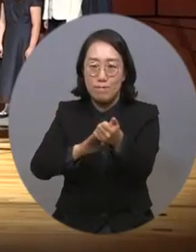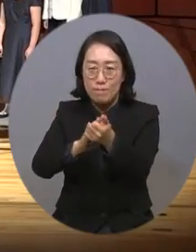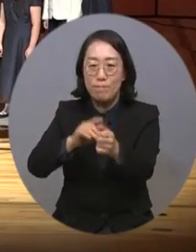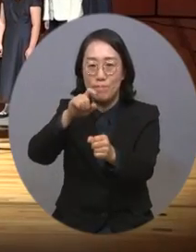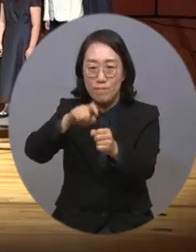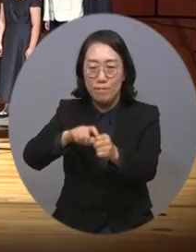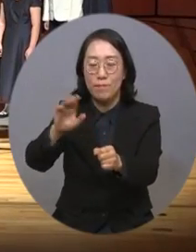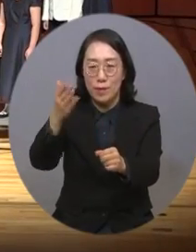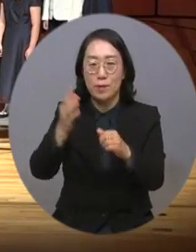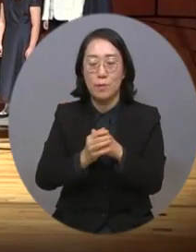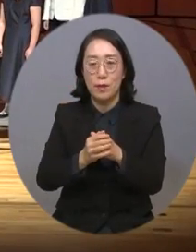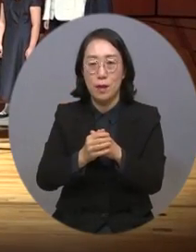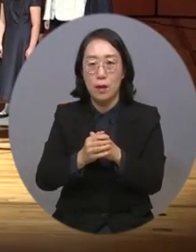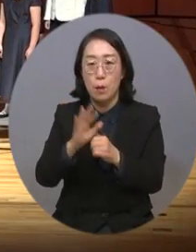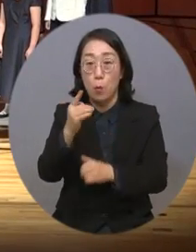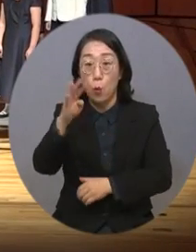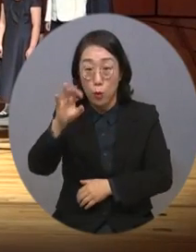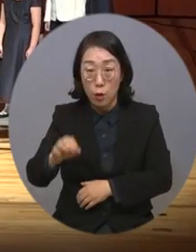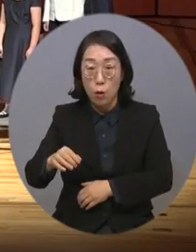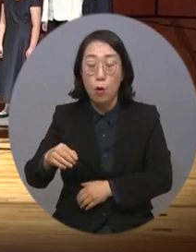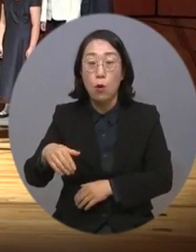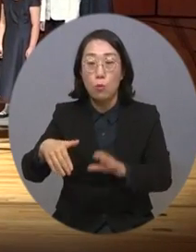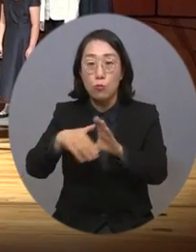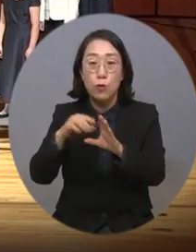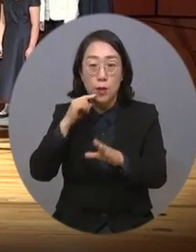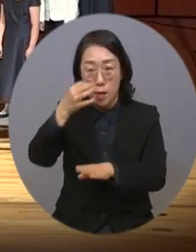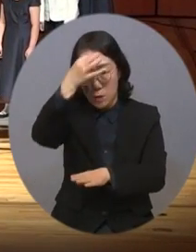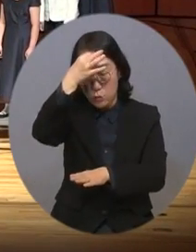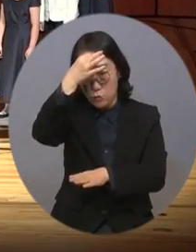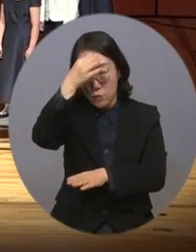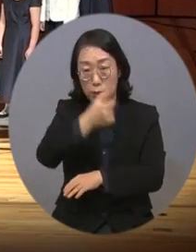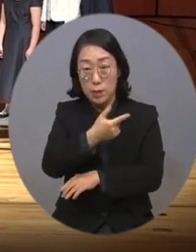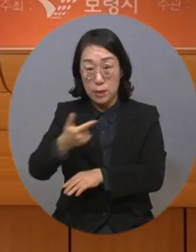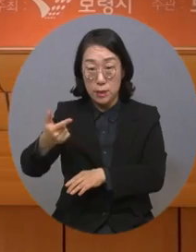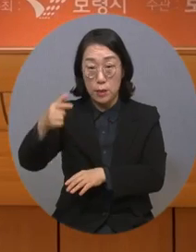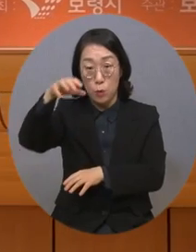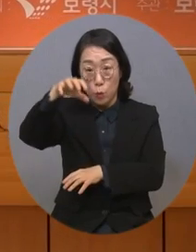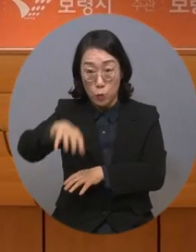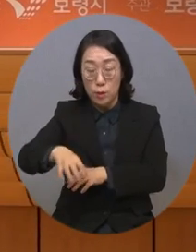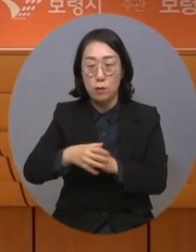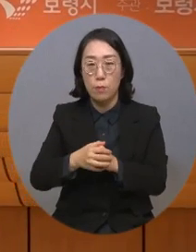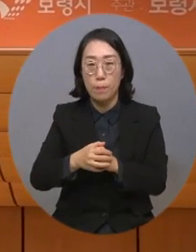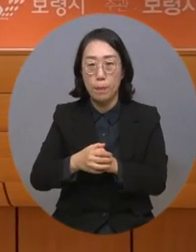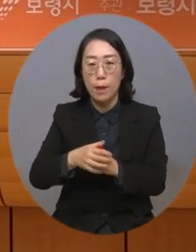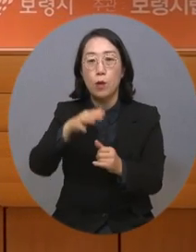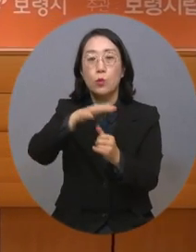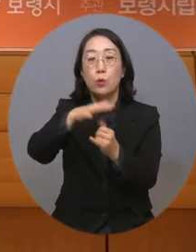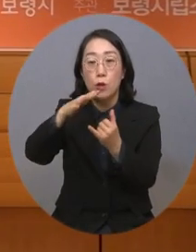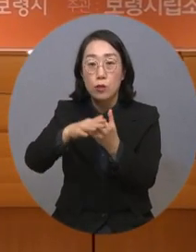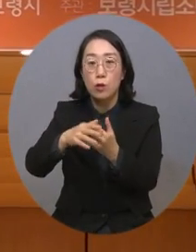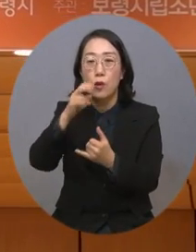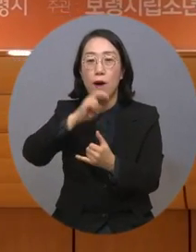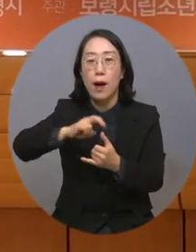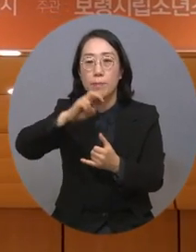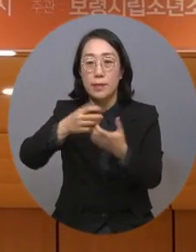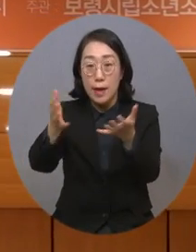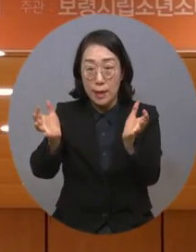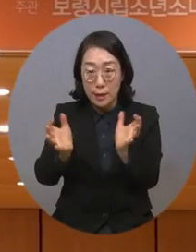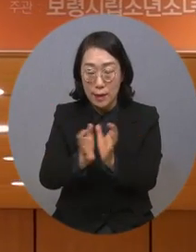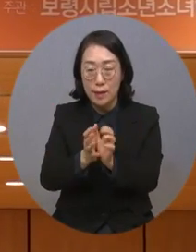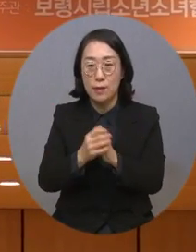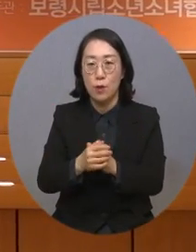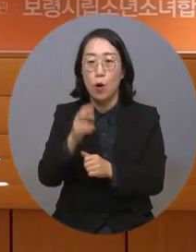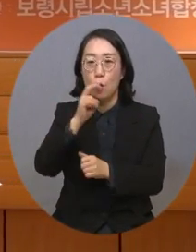지난 23일 보령문화예술회관 대공연장에서 제19회 보령시립소년소녀합창단의